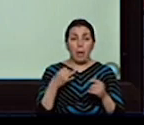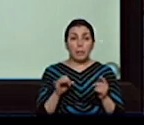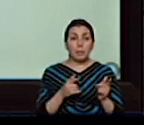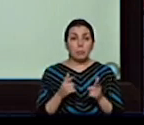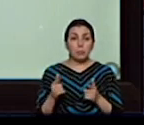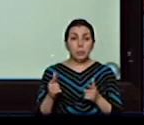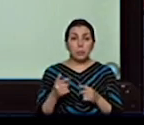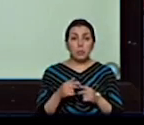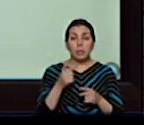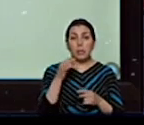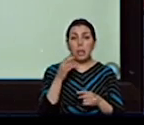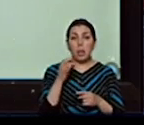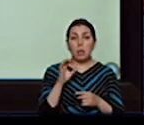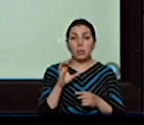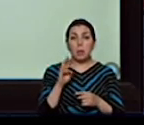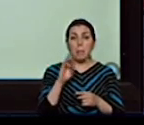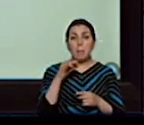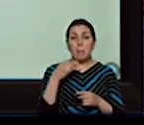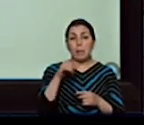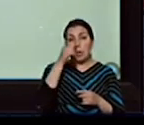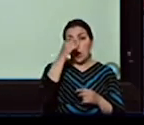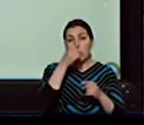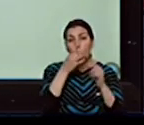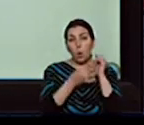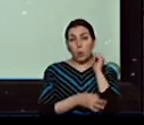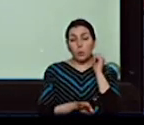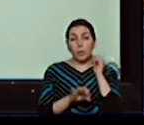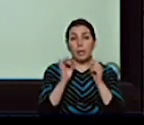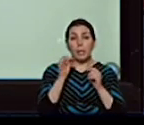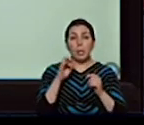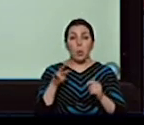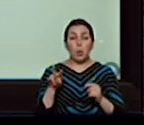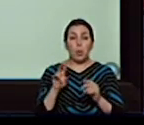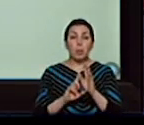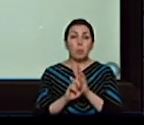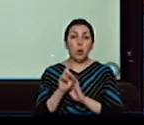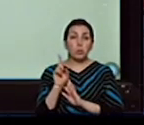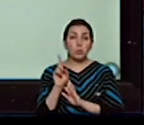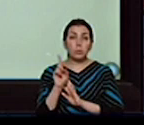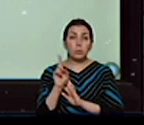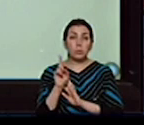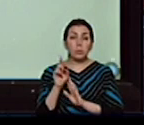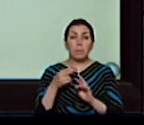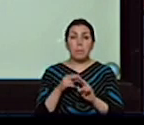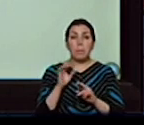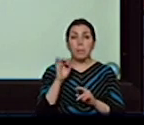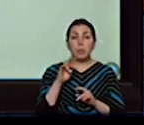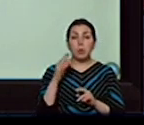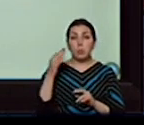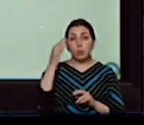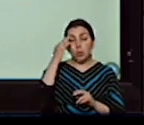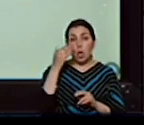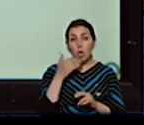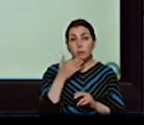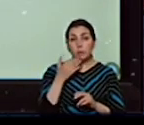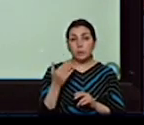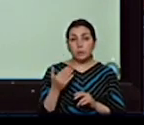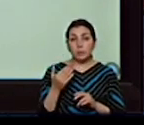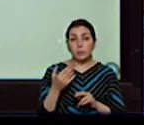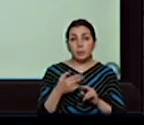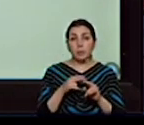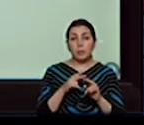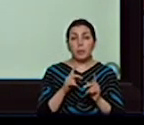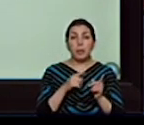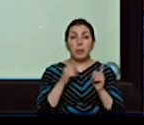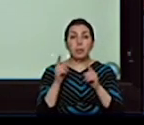oyi boshida gilos, may oyi oxiri va iyun oyi boshida, demak iyun bu yoz fasli, demak yoz